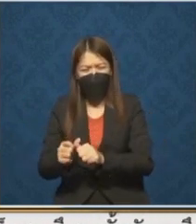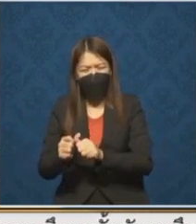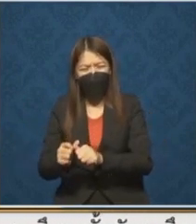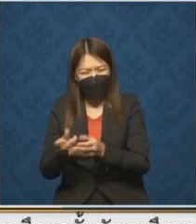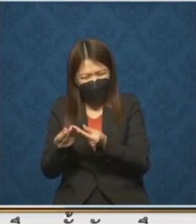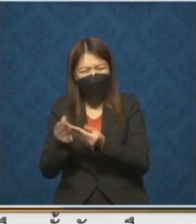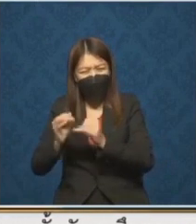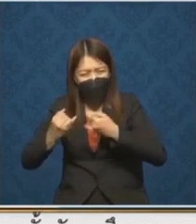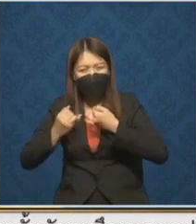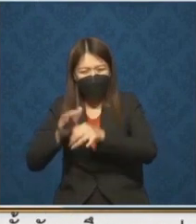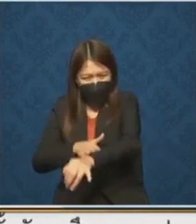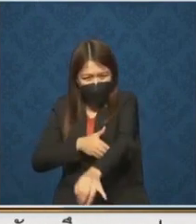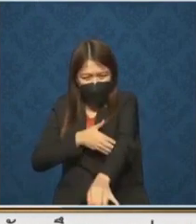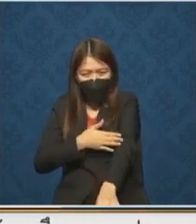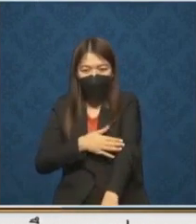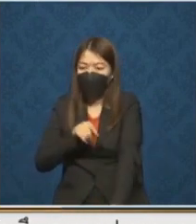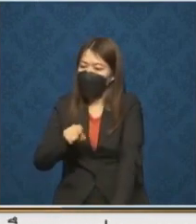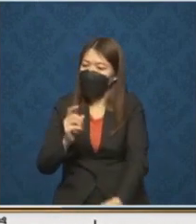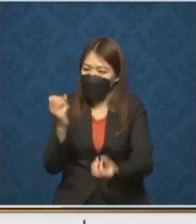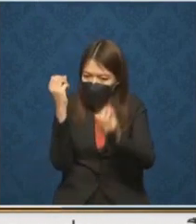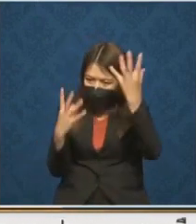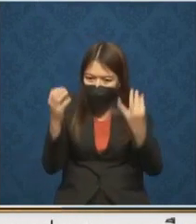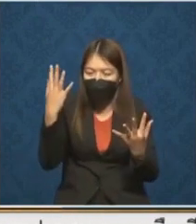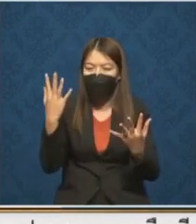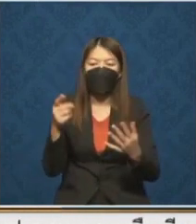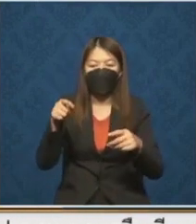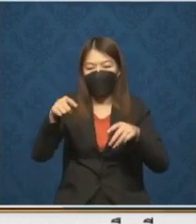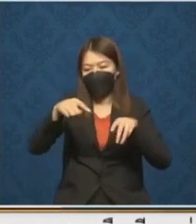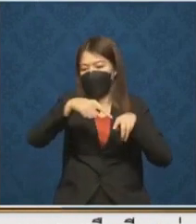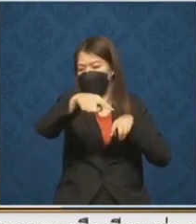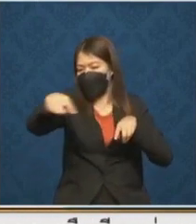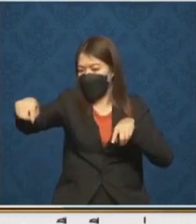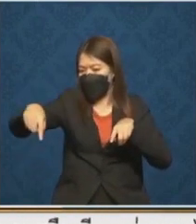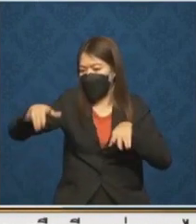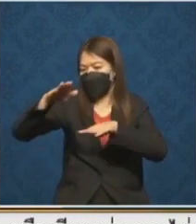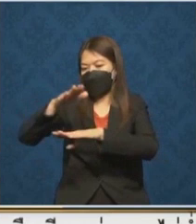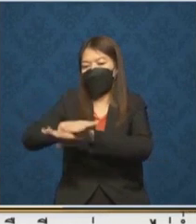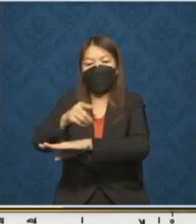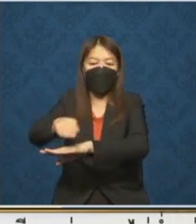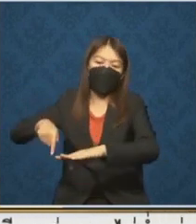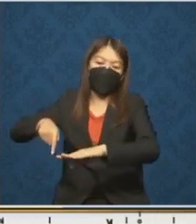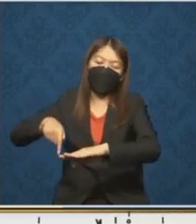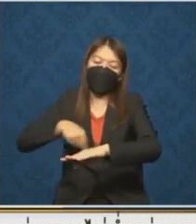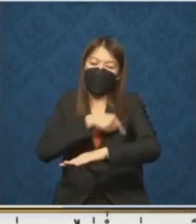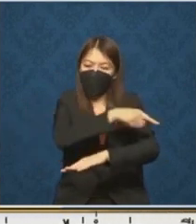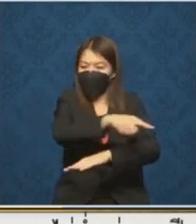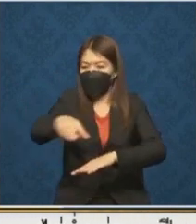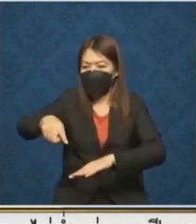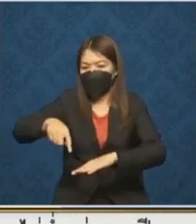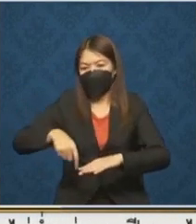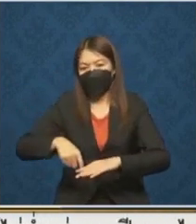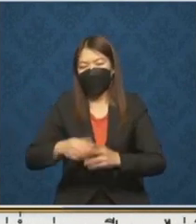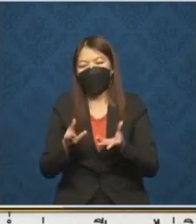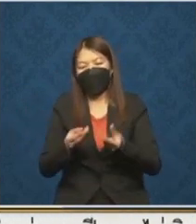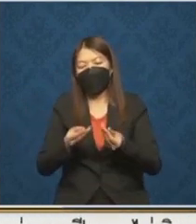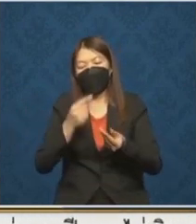ว่าเราไปประกาศแนวป่า แนวเขตไปทัพที่อัี้คทำใหเหนว่าพัธิ Buzz ไม่ได้งอกขน